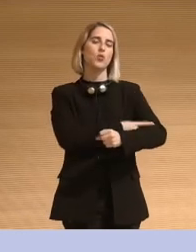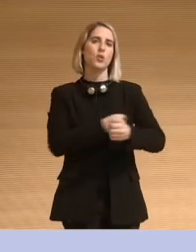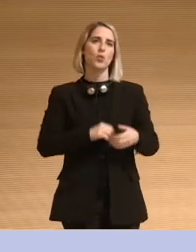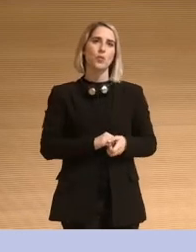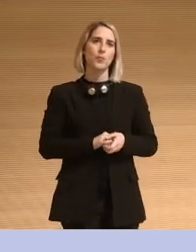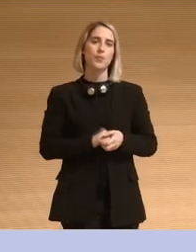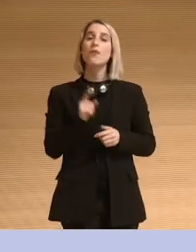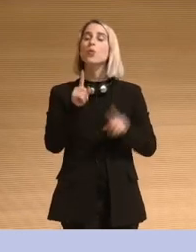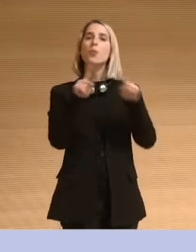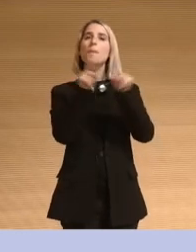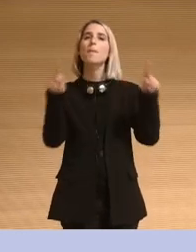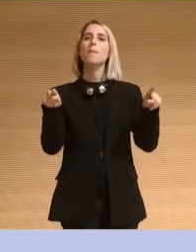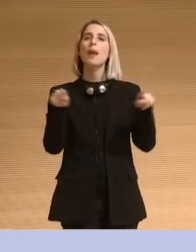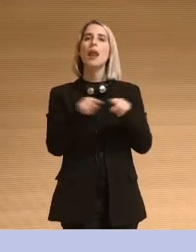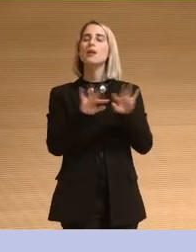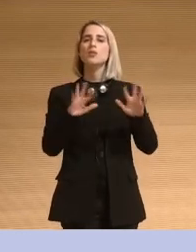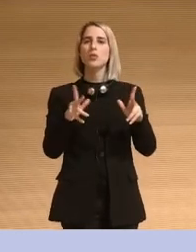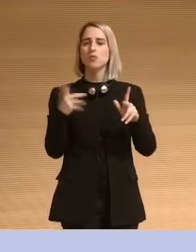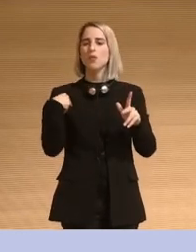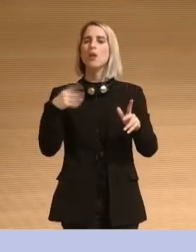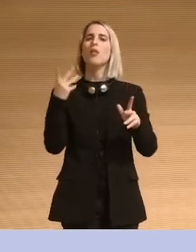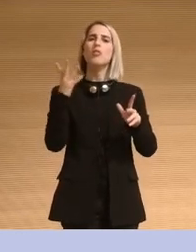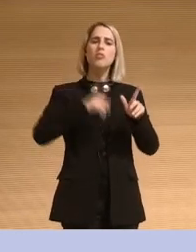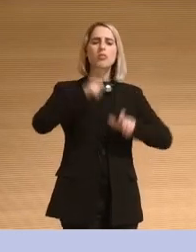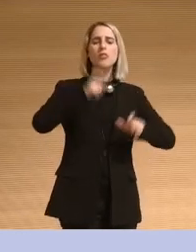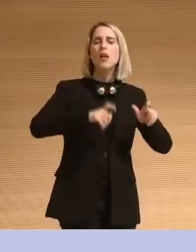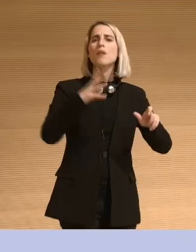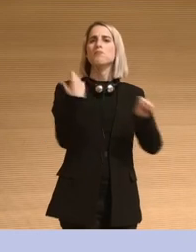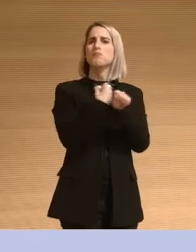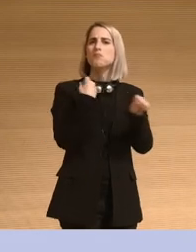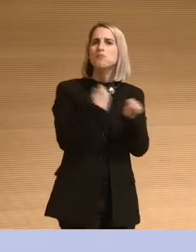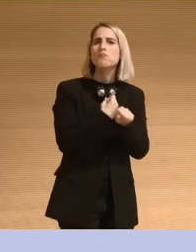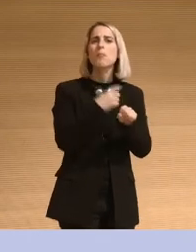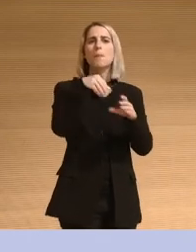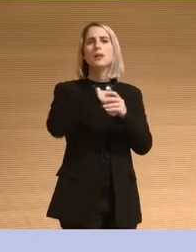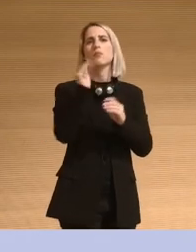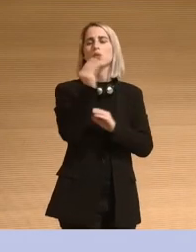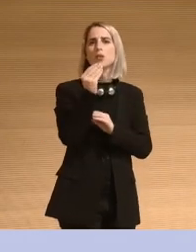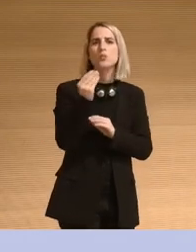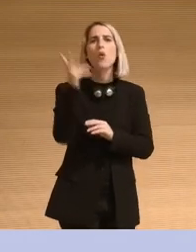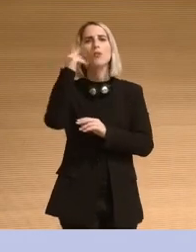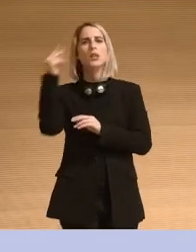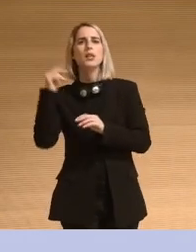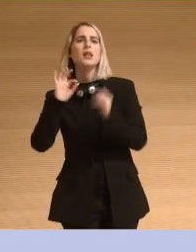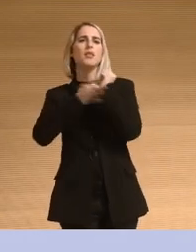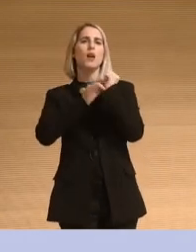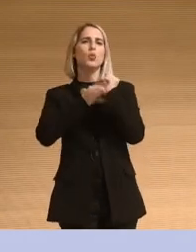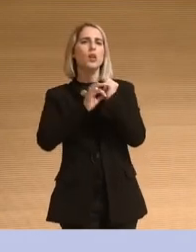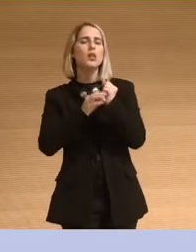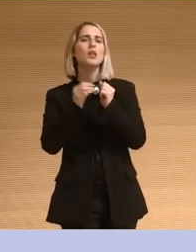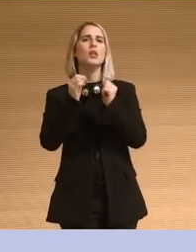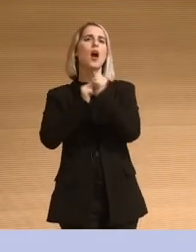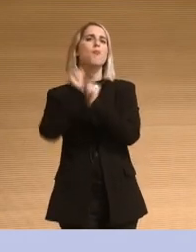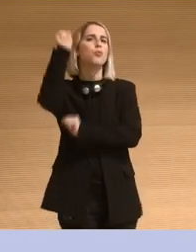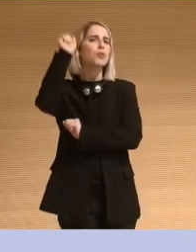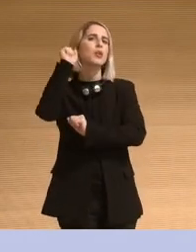Στο πλαίσιο αυτό, λοιπόν, επαγγελματίες πολιτιστικών φορέων, ιδρυμάτων, μεταπτυχιακοί φοιτητές, απόφοιτοι μουσιολογίας, όσο